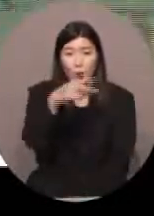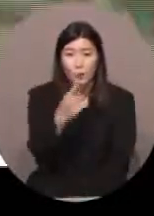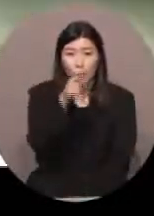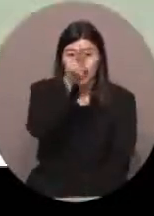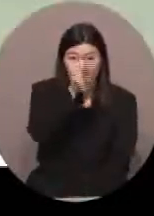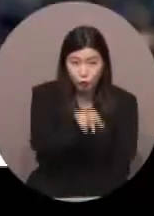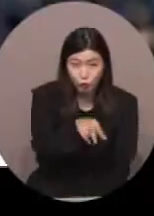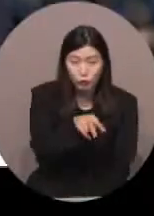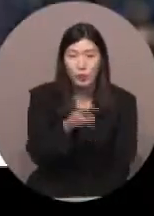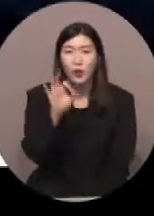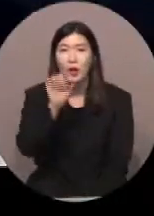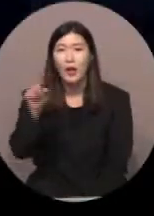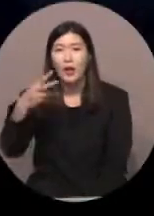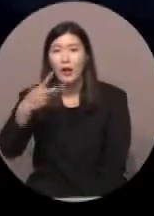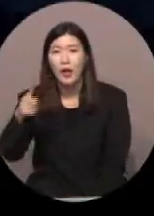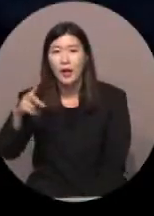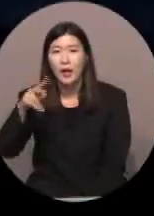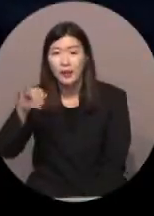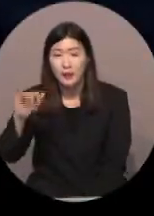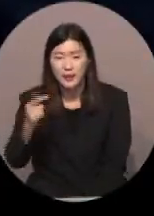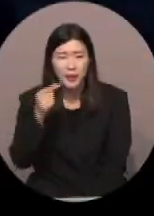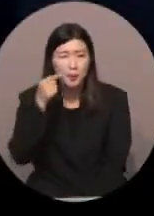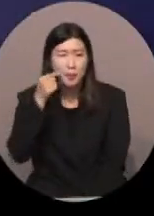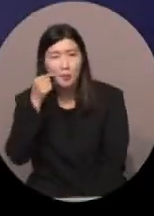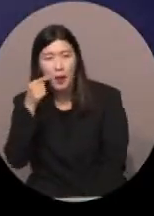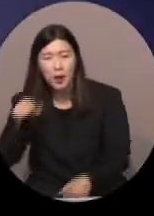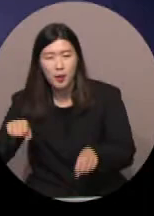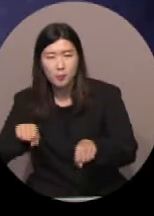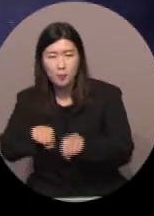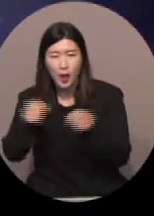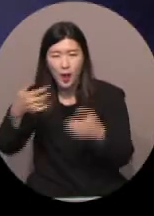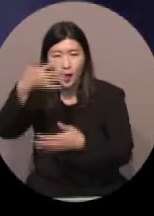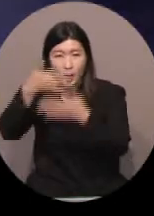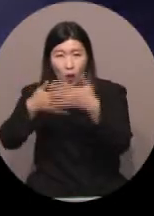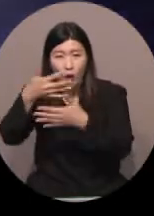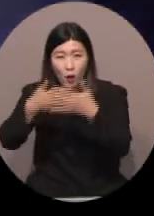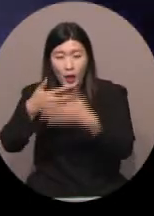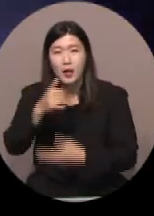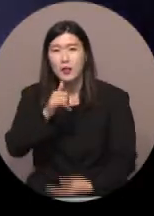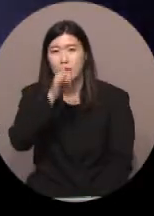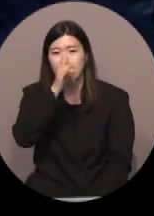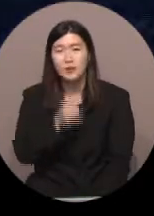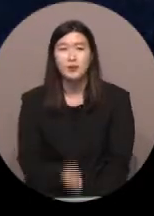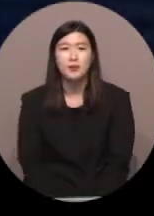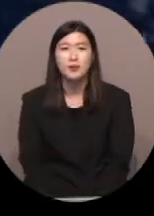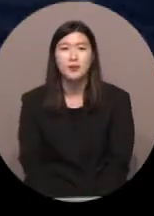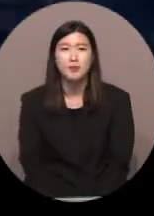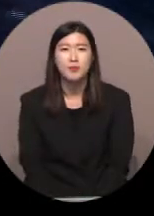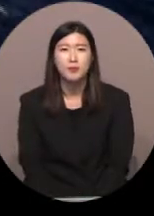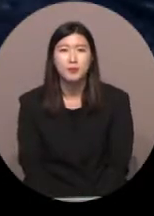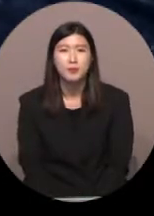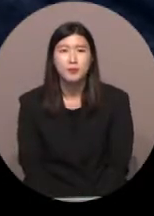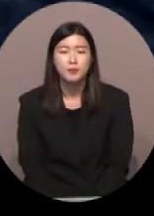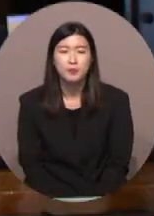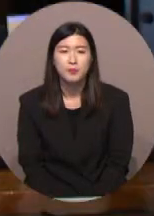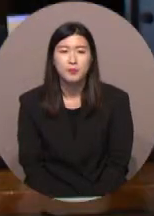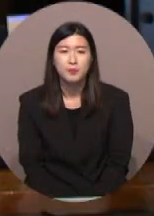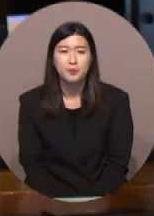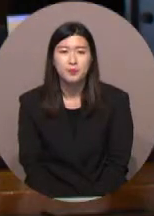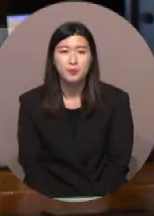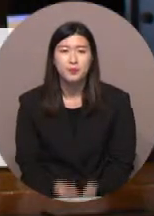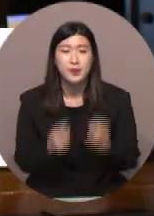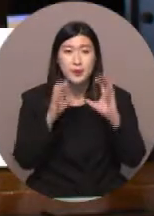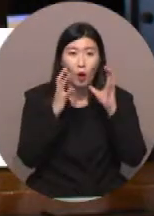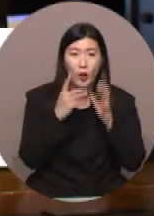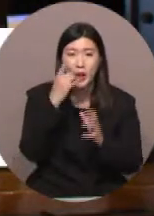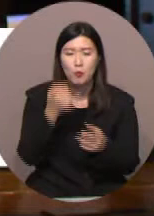2뿐 아니라 알라딘 등 기존 명작들도 대거 재개봉을 알리며 흥행을 노리고 있습니다. 어린이 관람객이